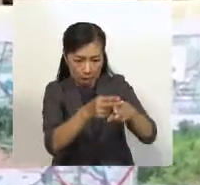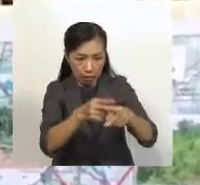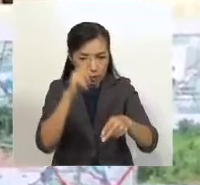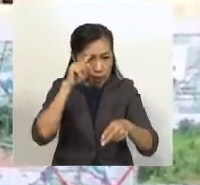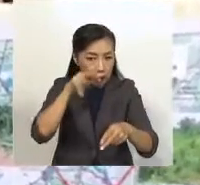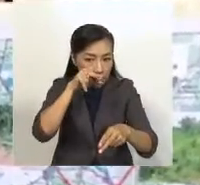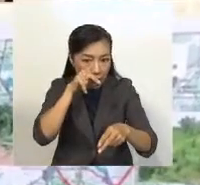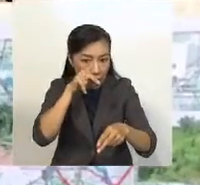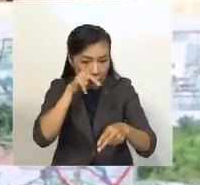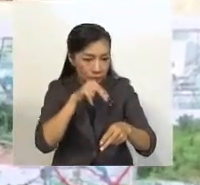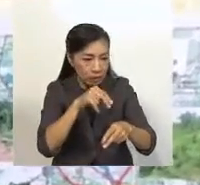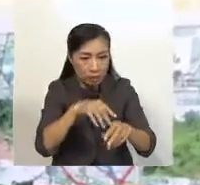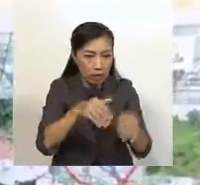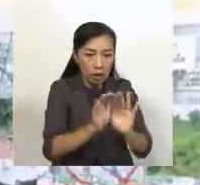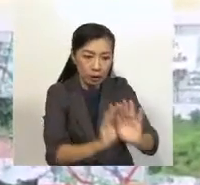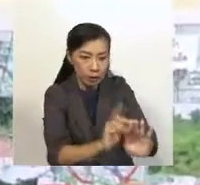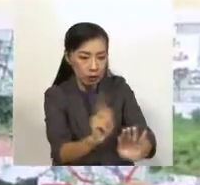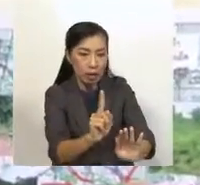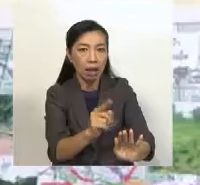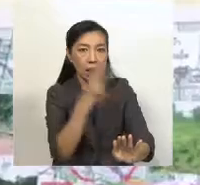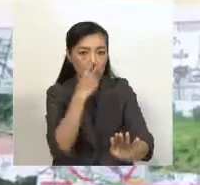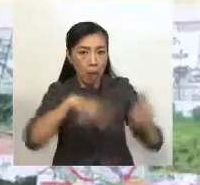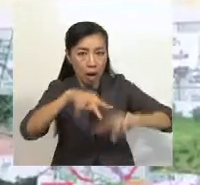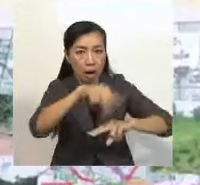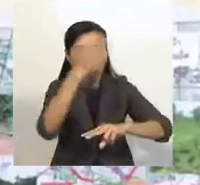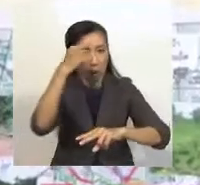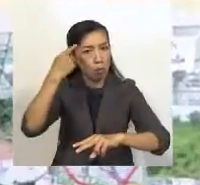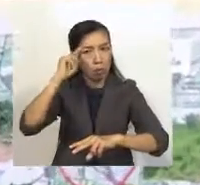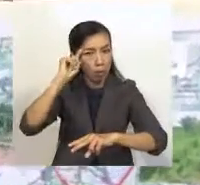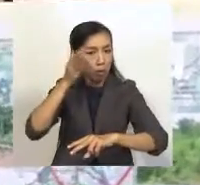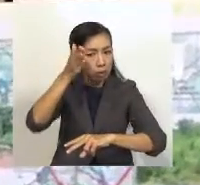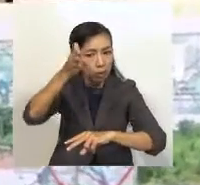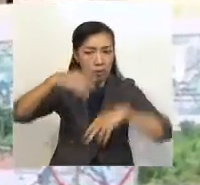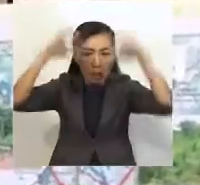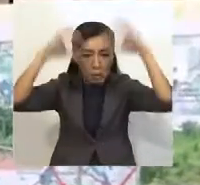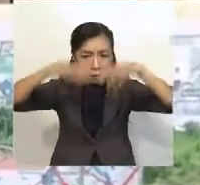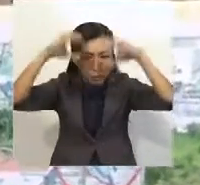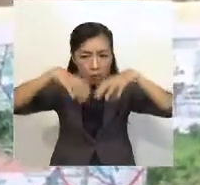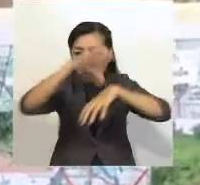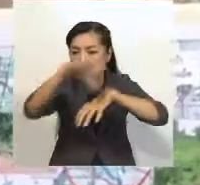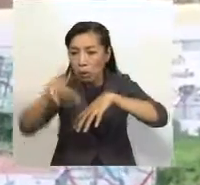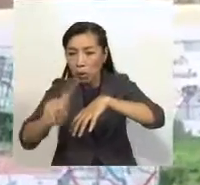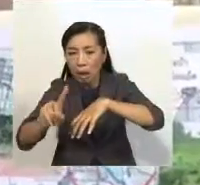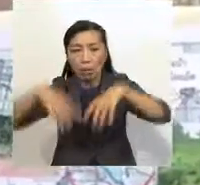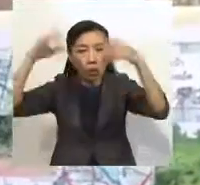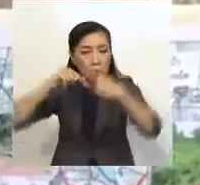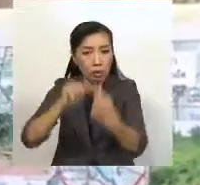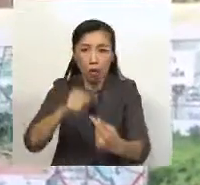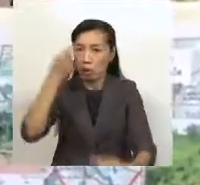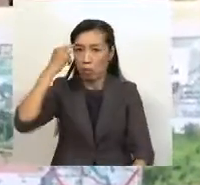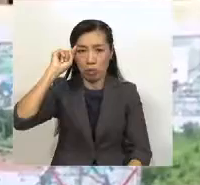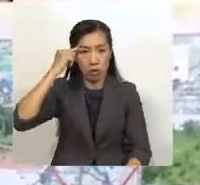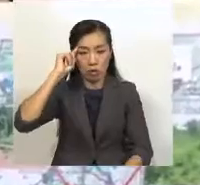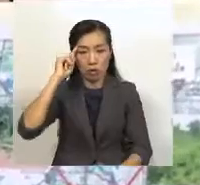บไว้ด้วยนะครับเพราะเราก็ยังไม่ทราบว่าฝนเนี่ยจะตกในพื้นที่อื่นหรือตกอย่างต่อเนื่องหรือไม่นะครับต